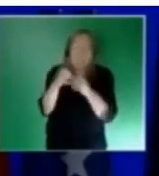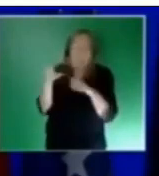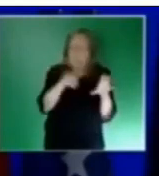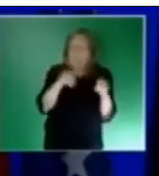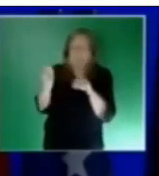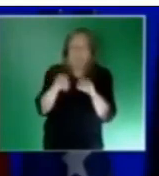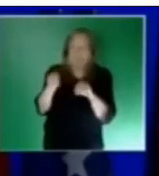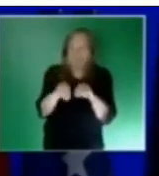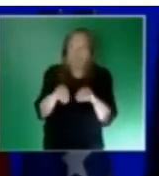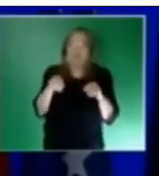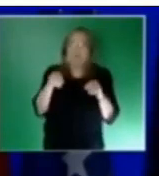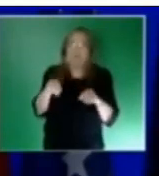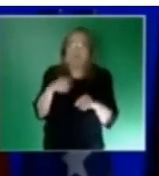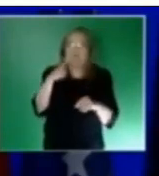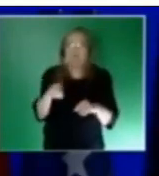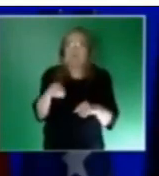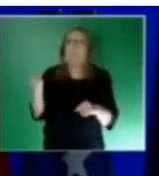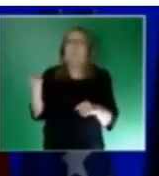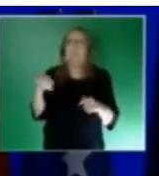horas prend pero